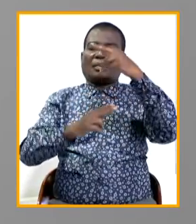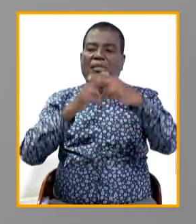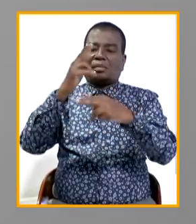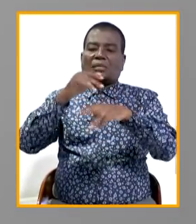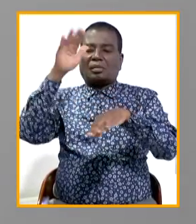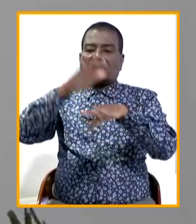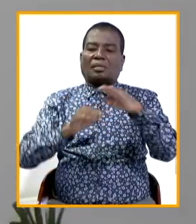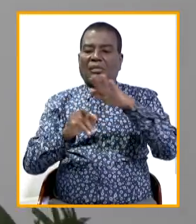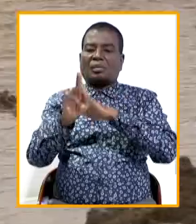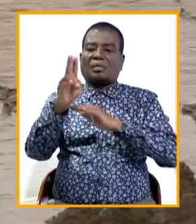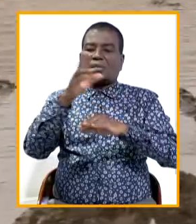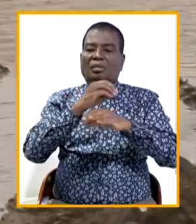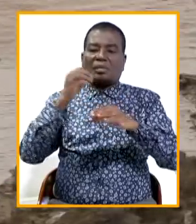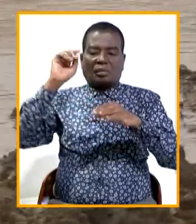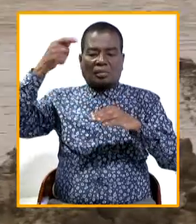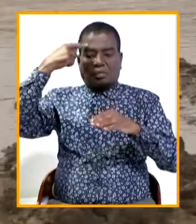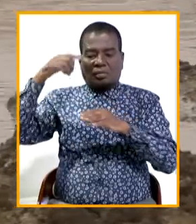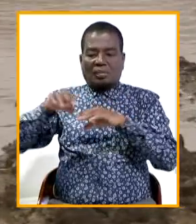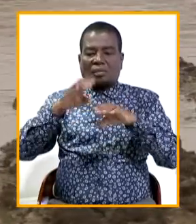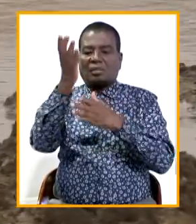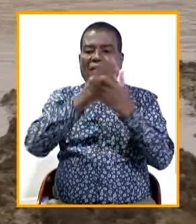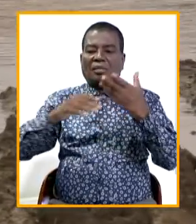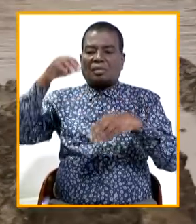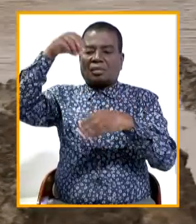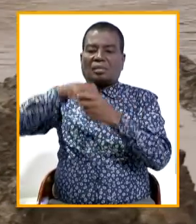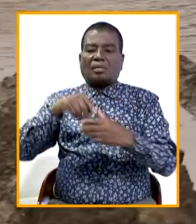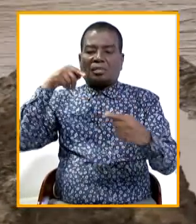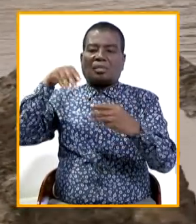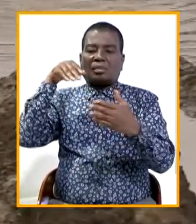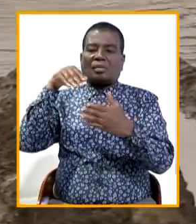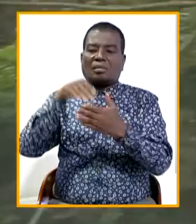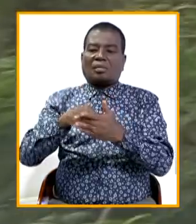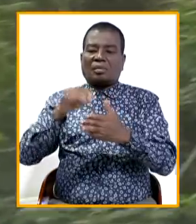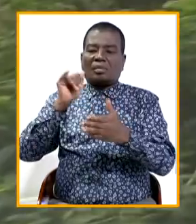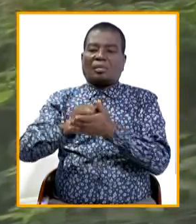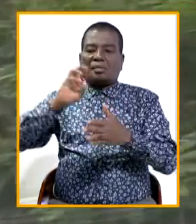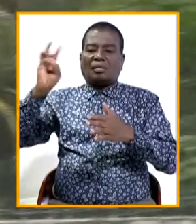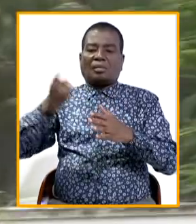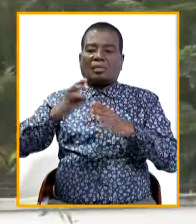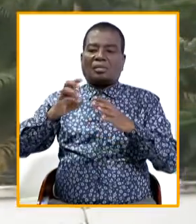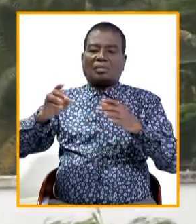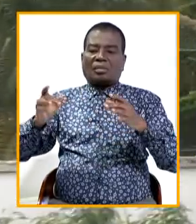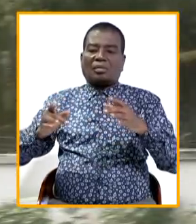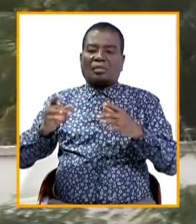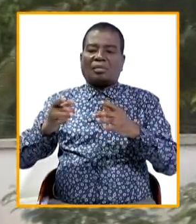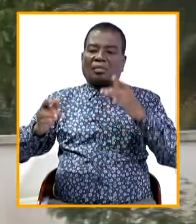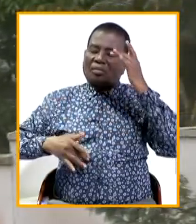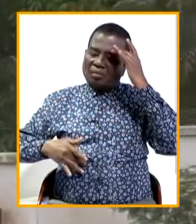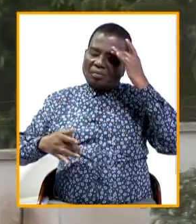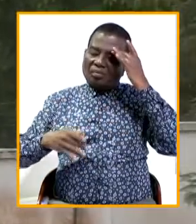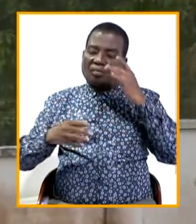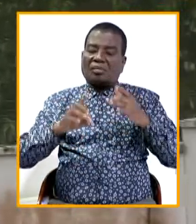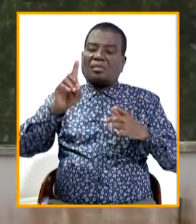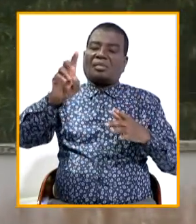sur instruction du gouvernement, fait sa part dans la lutte contre cette sixième épidémie de la dengue qui enregistre 92